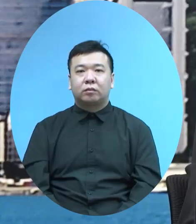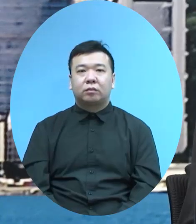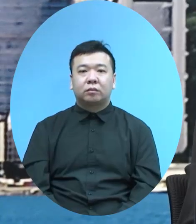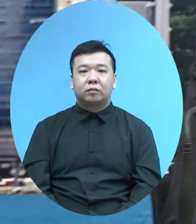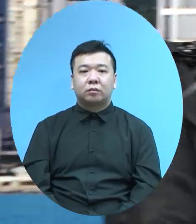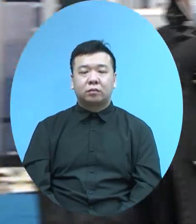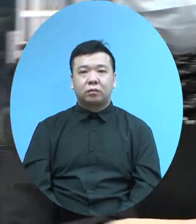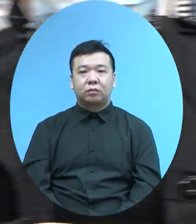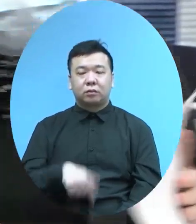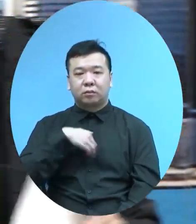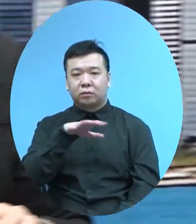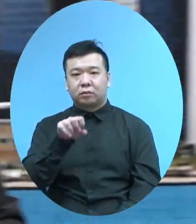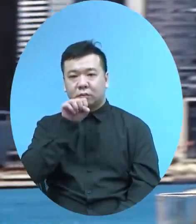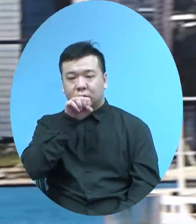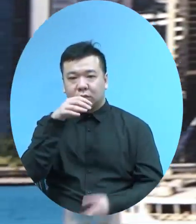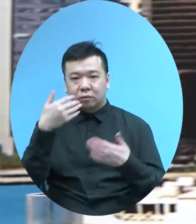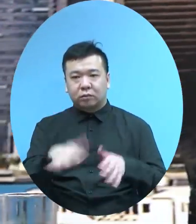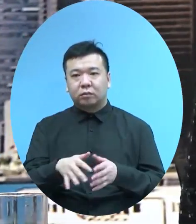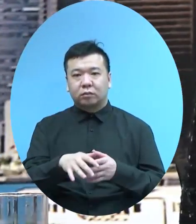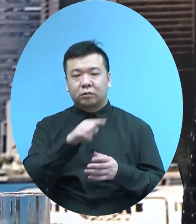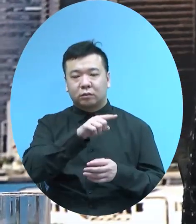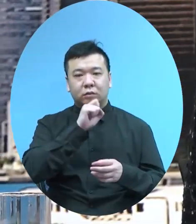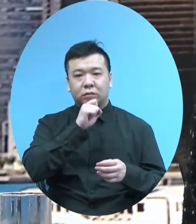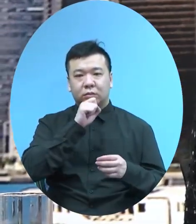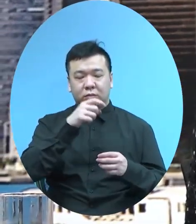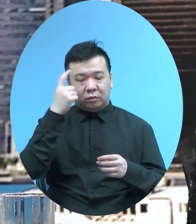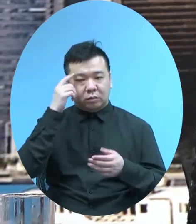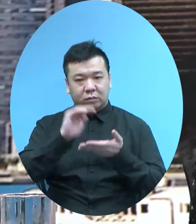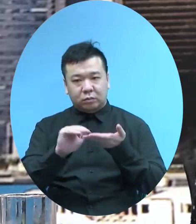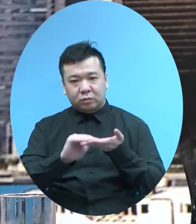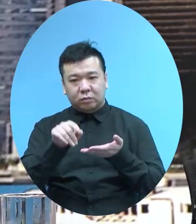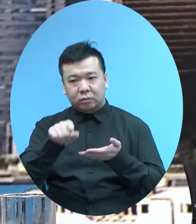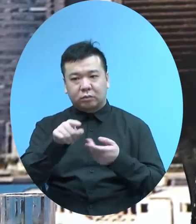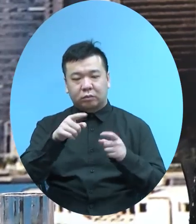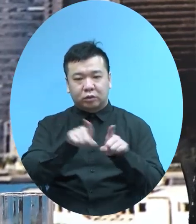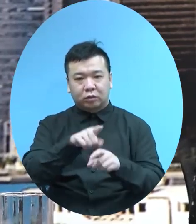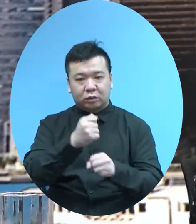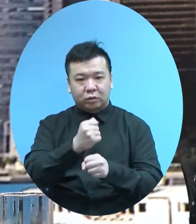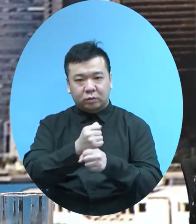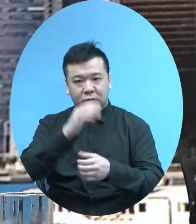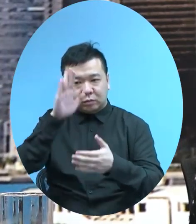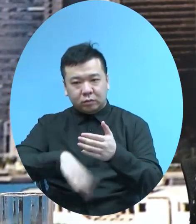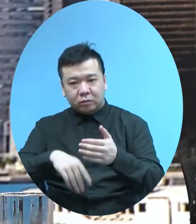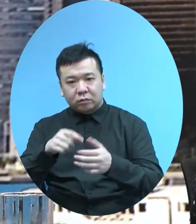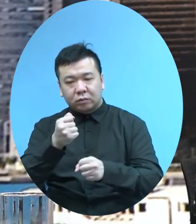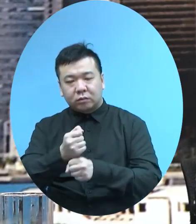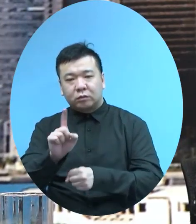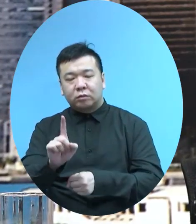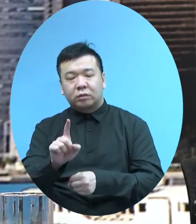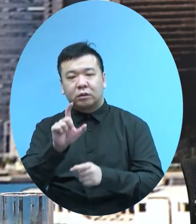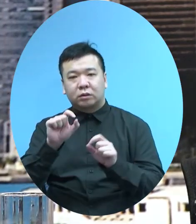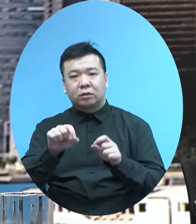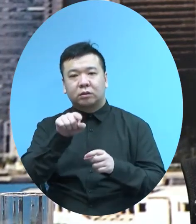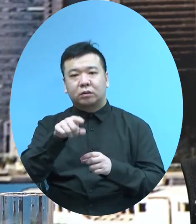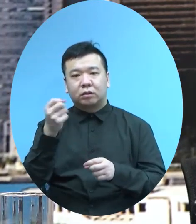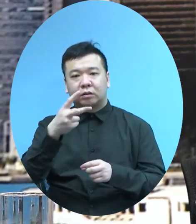我哋都係講翻啦，人力資源部咧，佢首先要了解翻即係嗰個同事缺勤嘅原因啦，之後我哋先會再